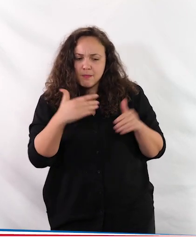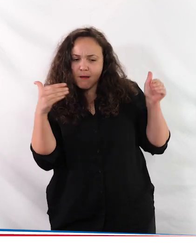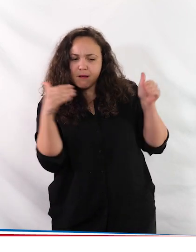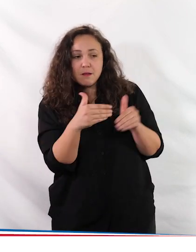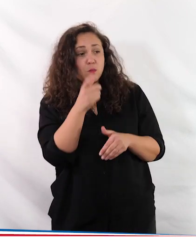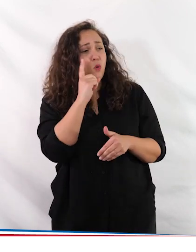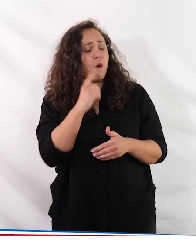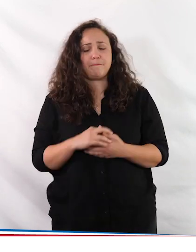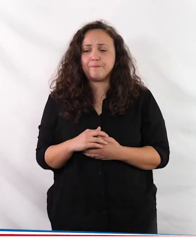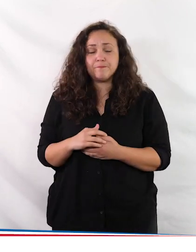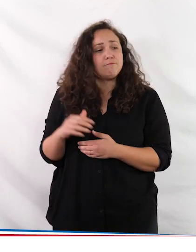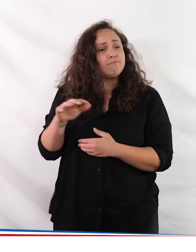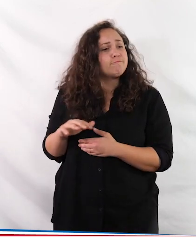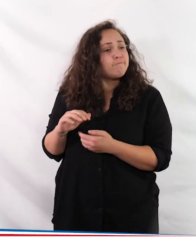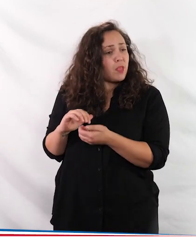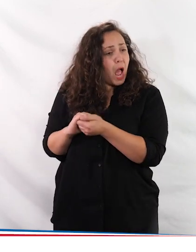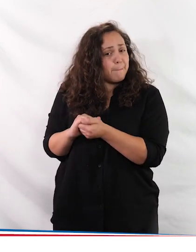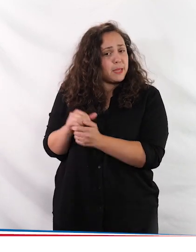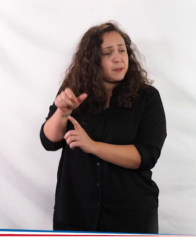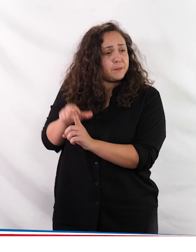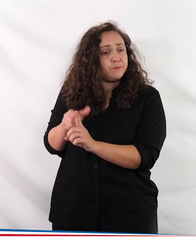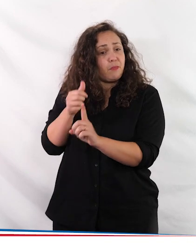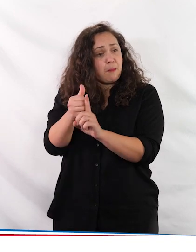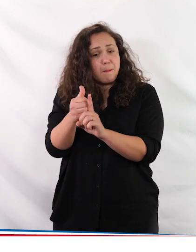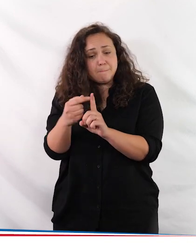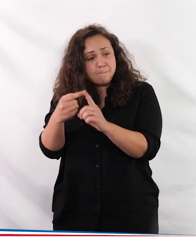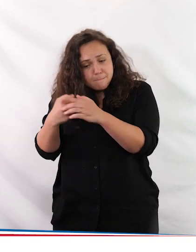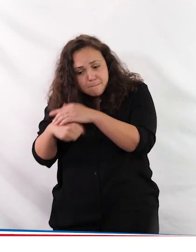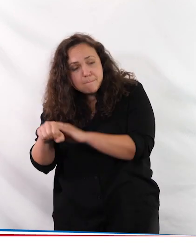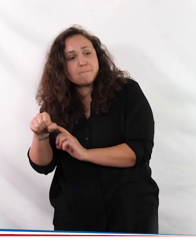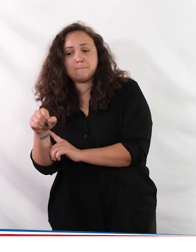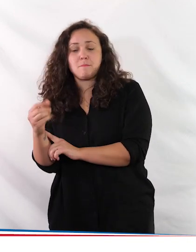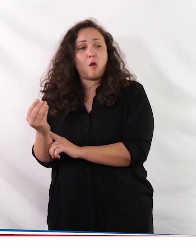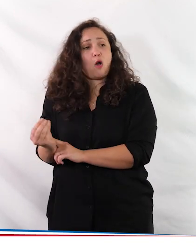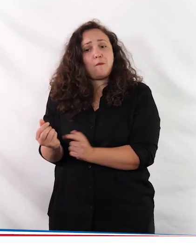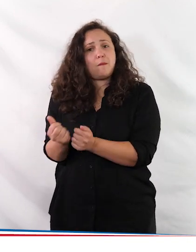amical une amie qui a eu un enfant